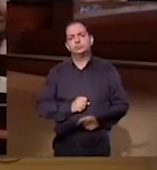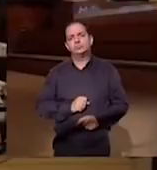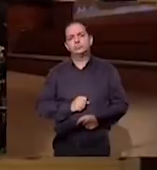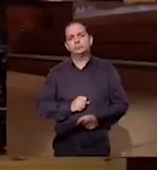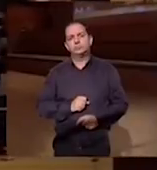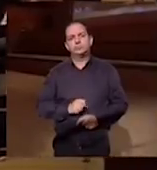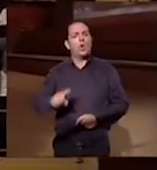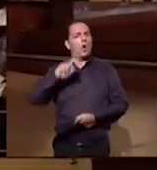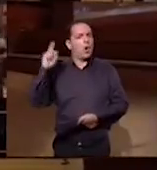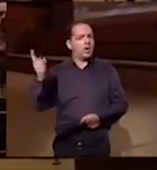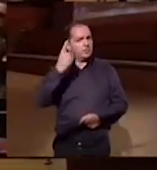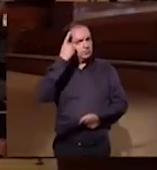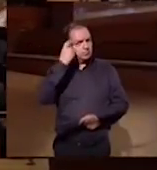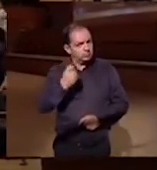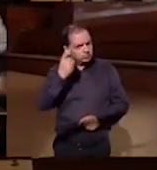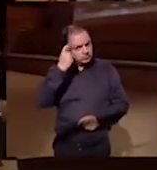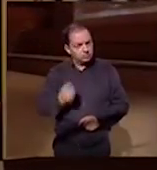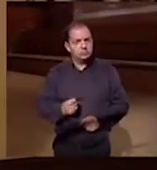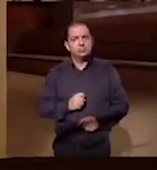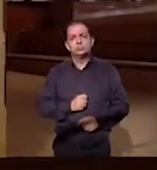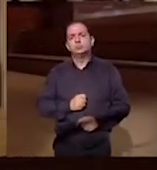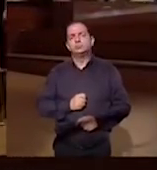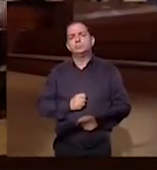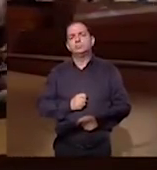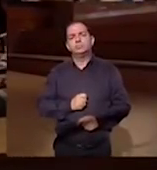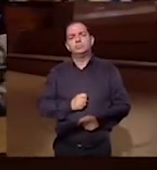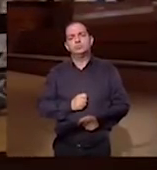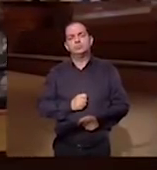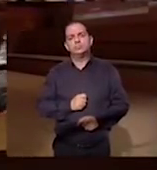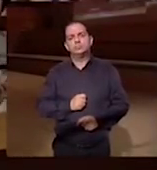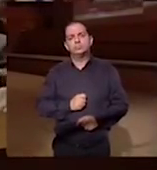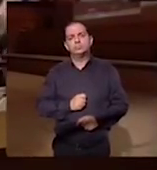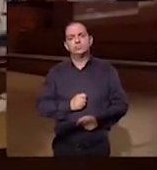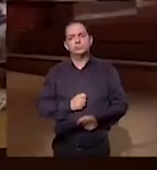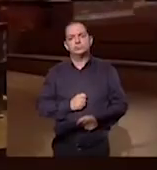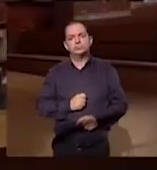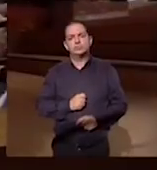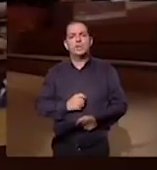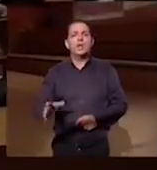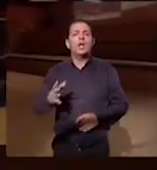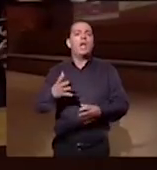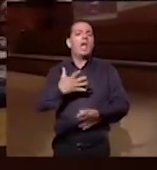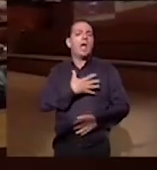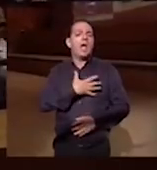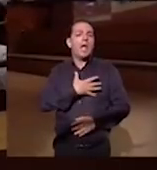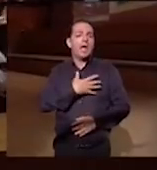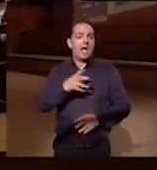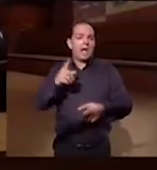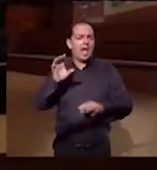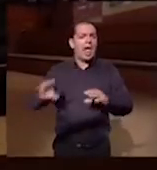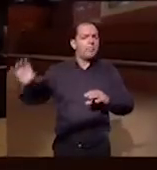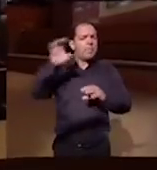Γνωρίζουμε όλοι ότι η ανάκτηση και κυρίως η διατήρηση της εμπιστοσύνης στην ελληνική